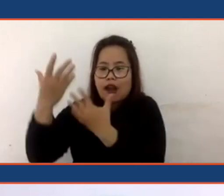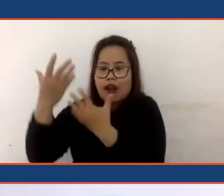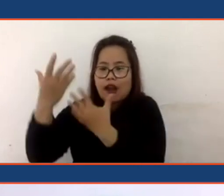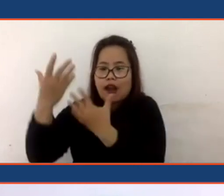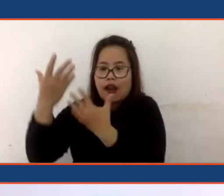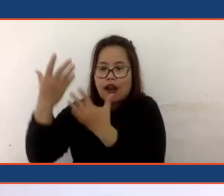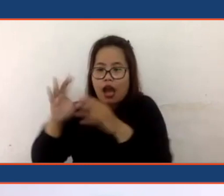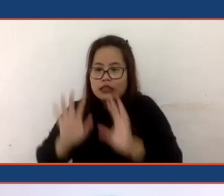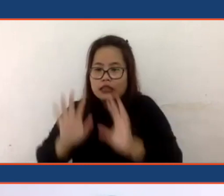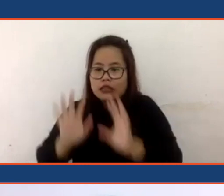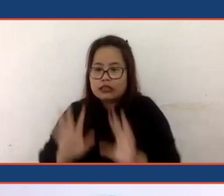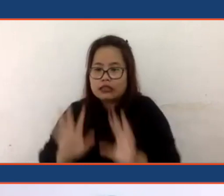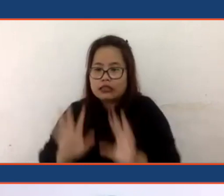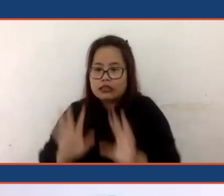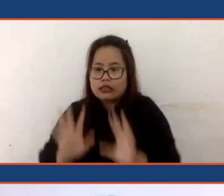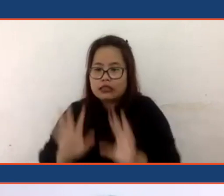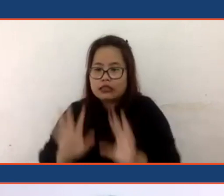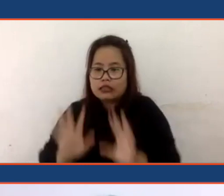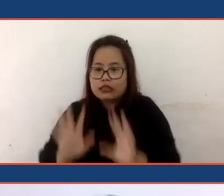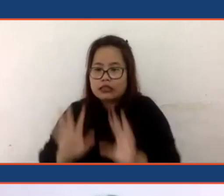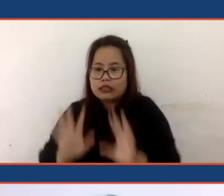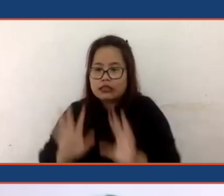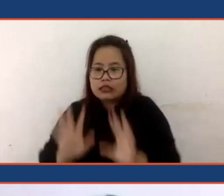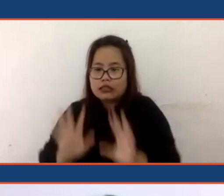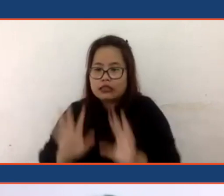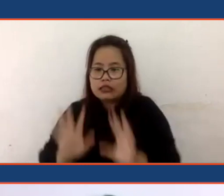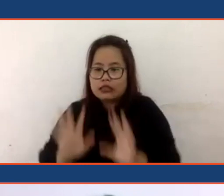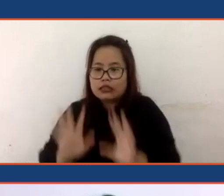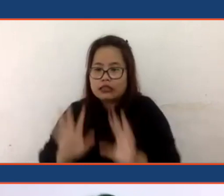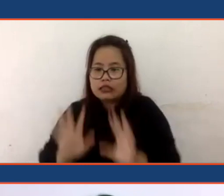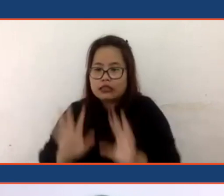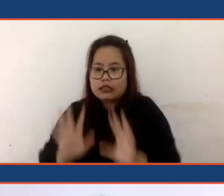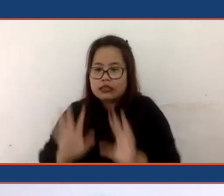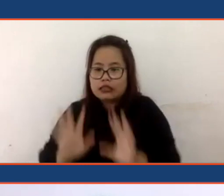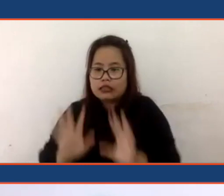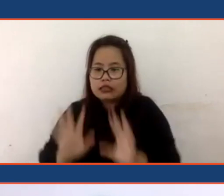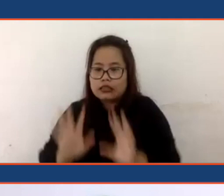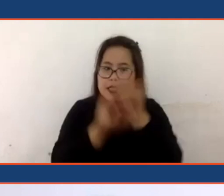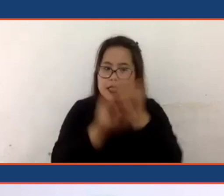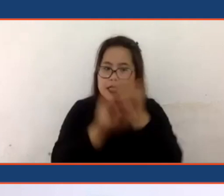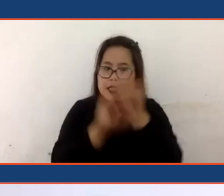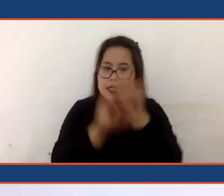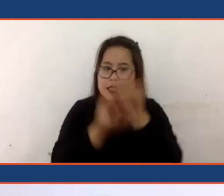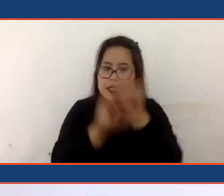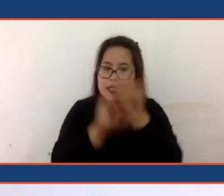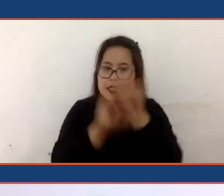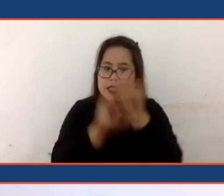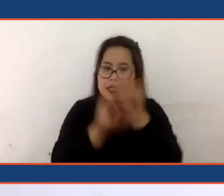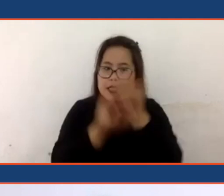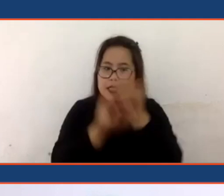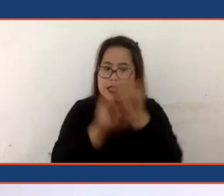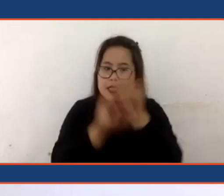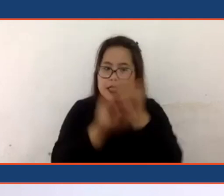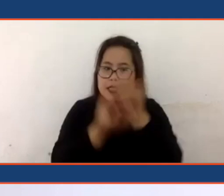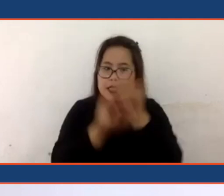konsep-konsep lain yang calon gym untuk mahasiswa ya sini tidaknya mungkin tidak hanya mahasiswa net